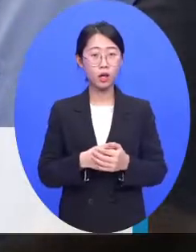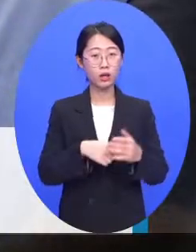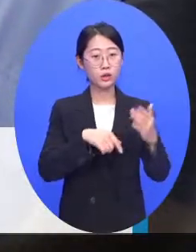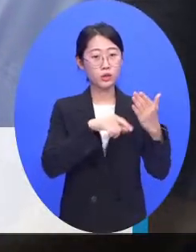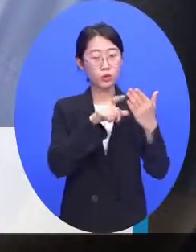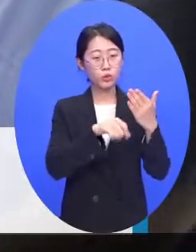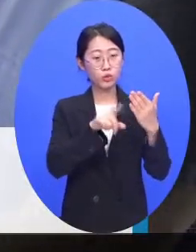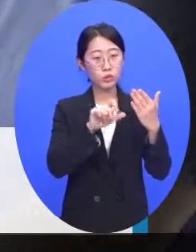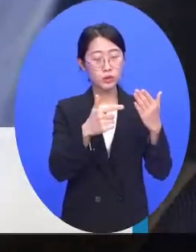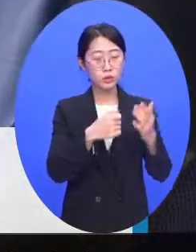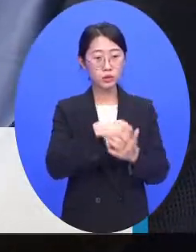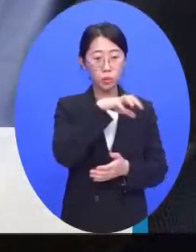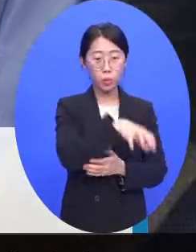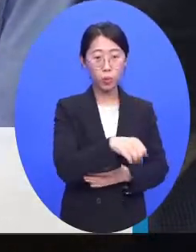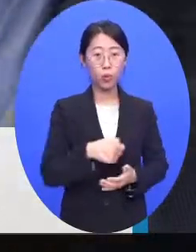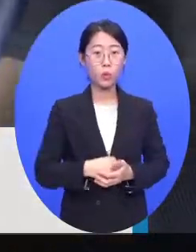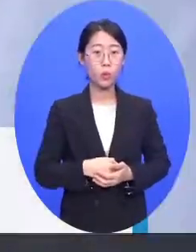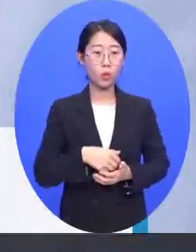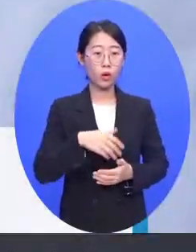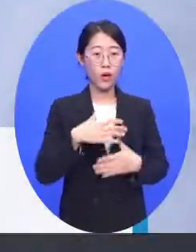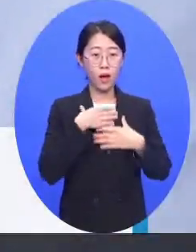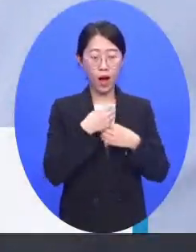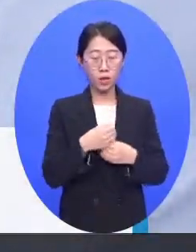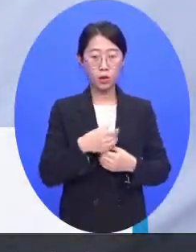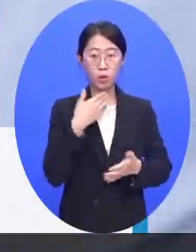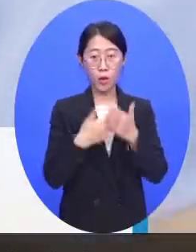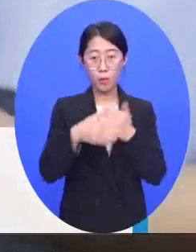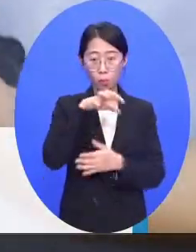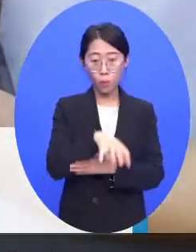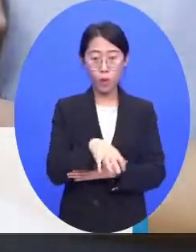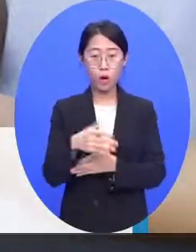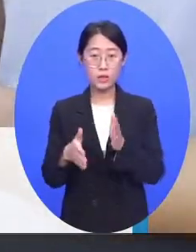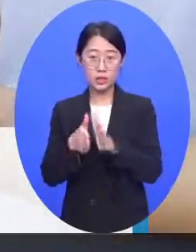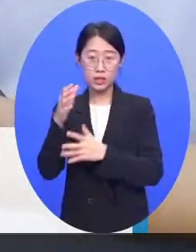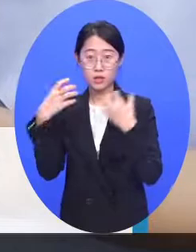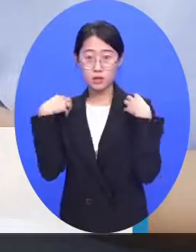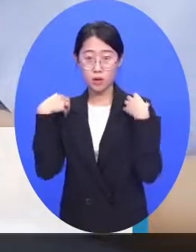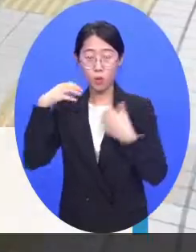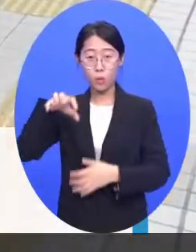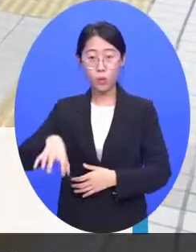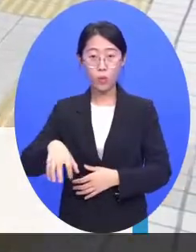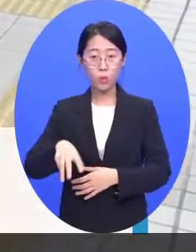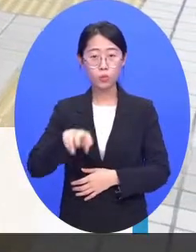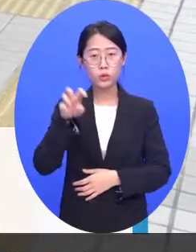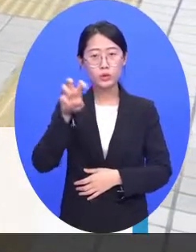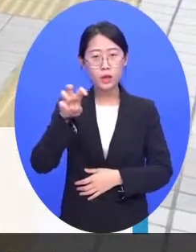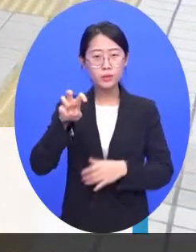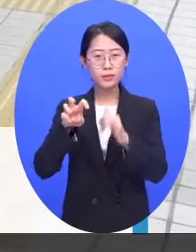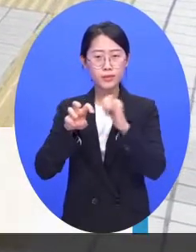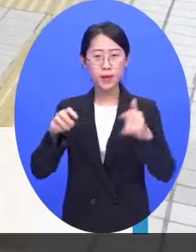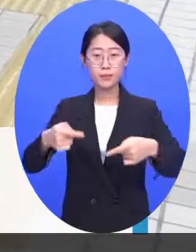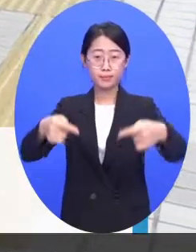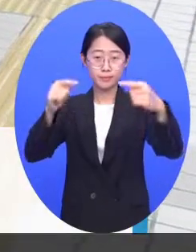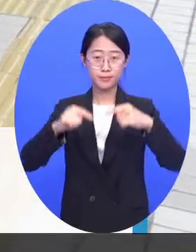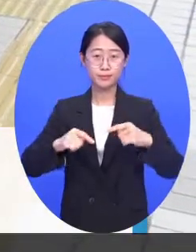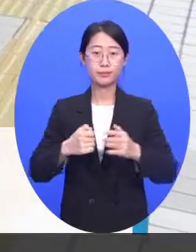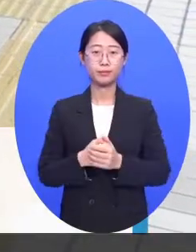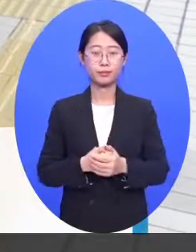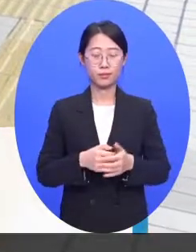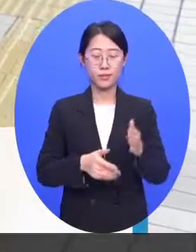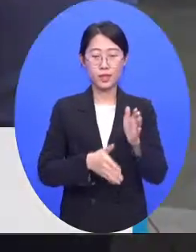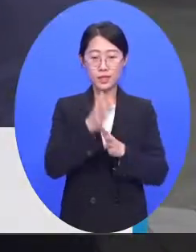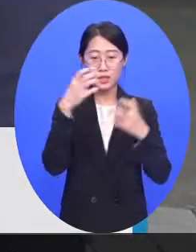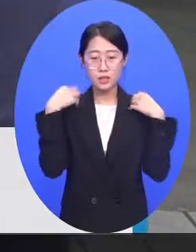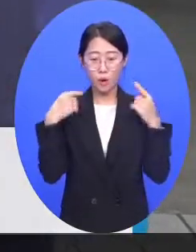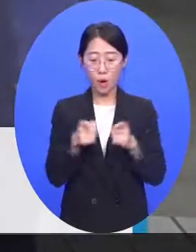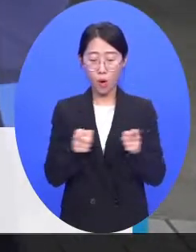지난 16일 중소벤처기업 진흥공단, 충남안전체험관, 시청 및 안전보안관 활동시민 등 30여 명이 동참한